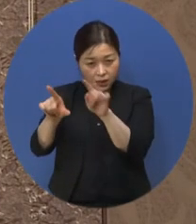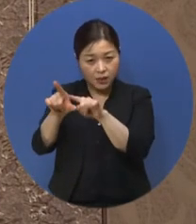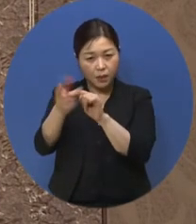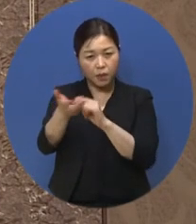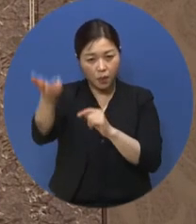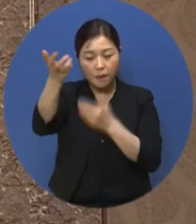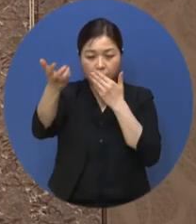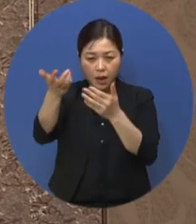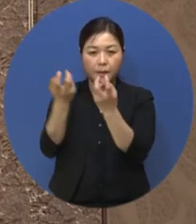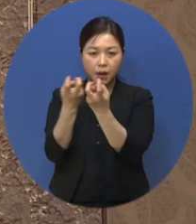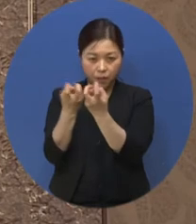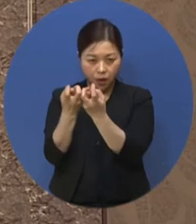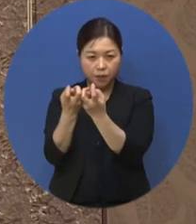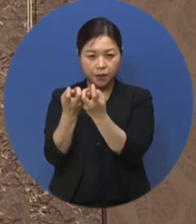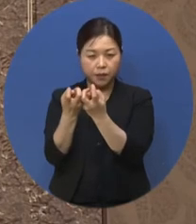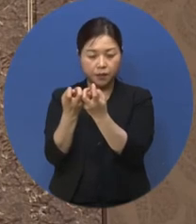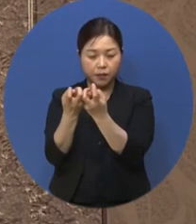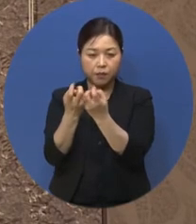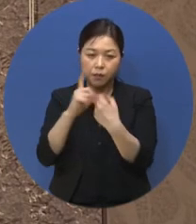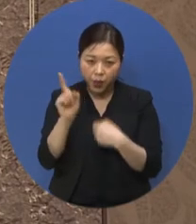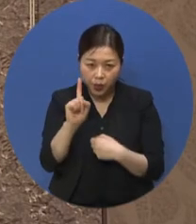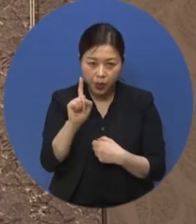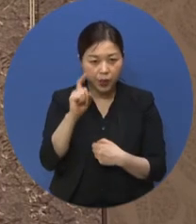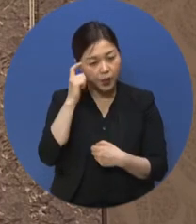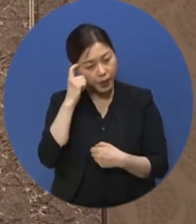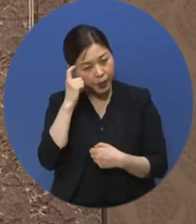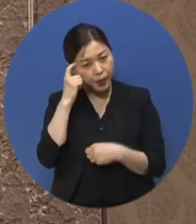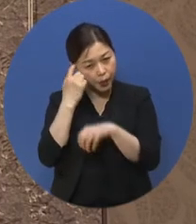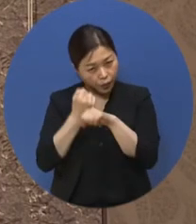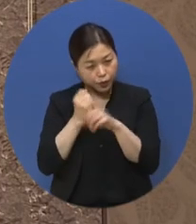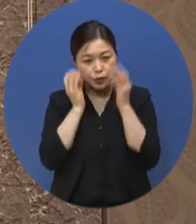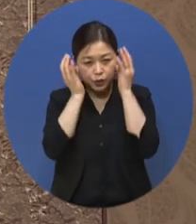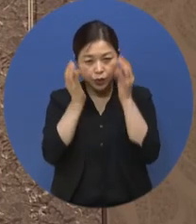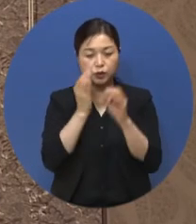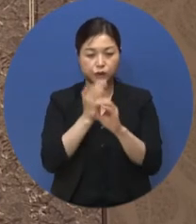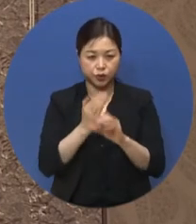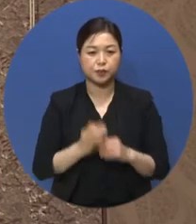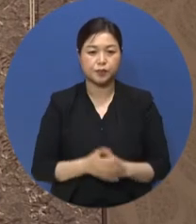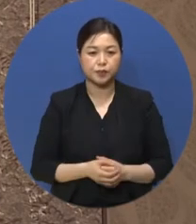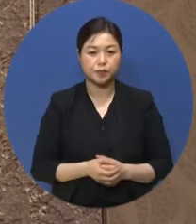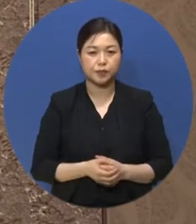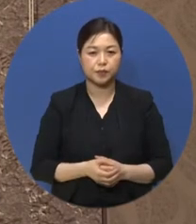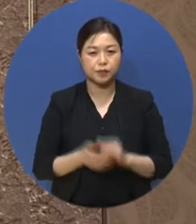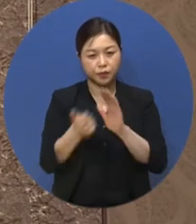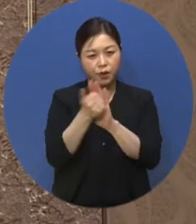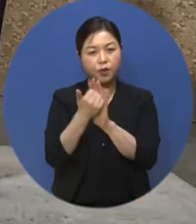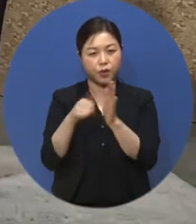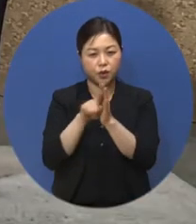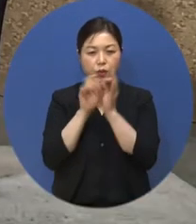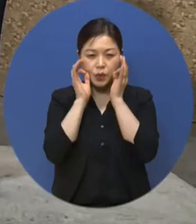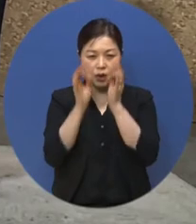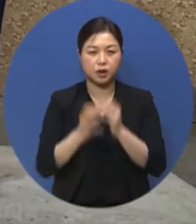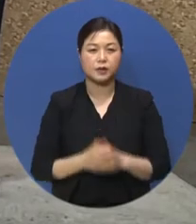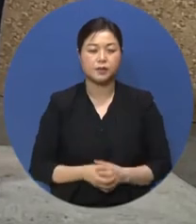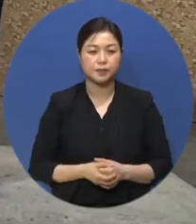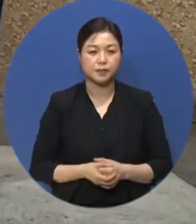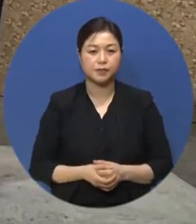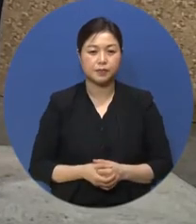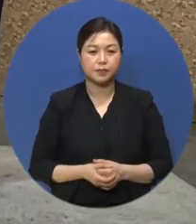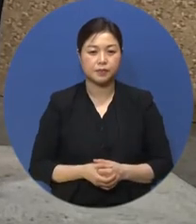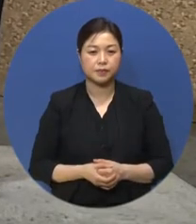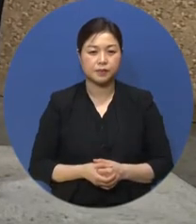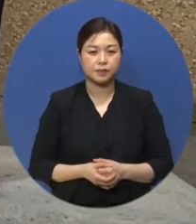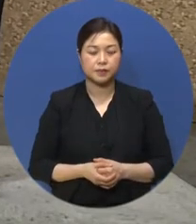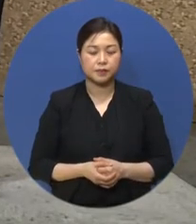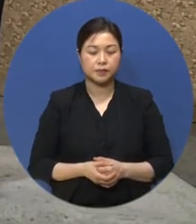수 있는 방법 뭐가 있는지 지금 계속 연구하고 노력하고 있습니다. 이렇게 해주려고. 네. 네, 그럼 이제 질문을